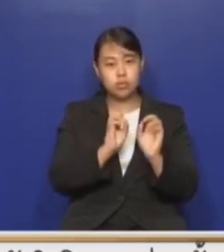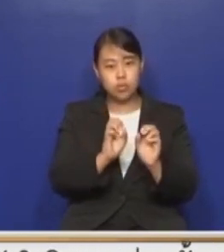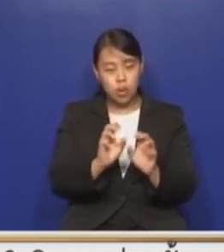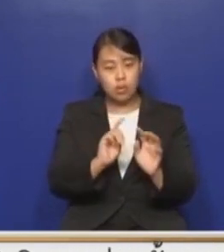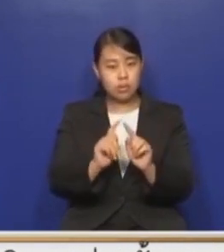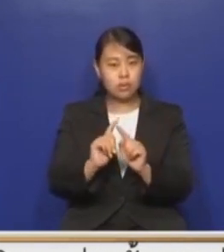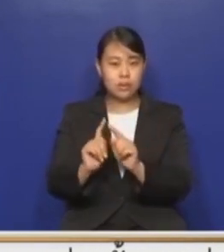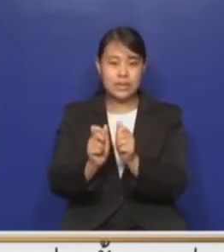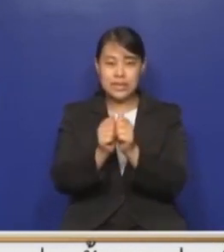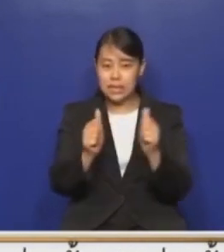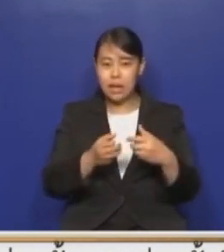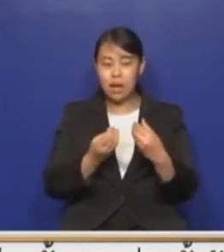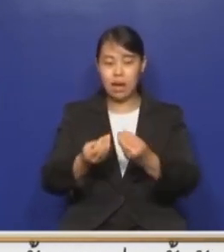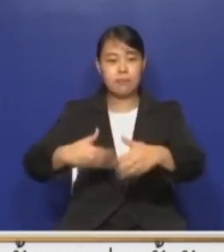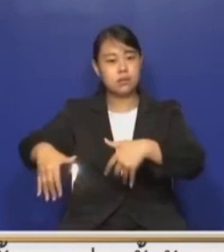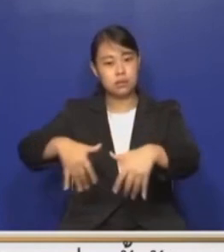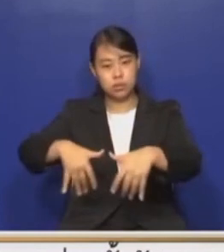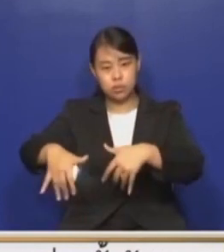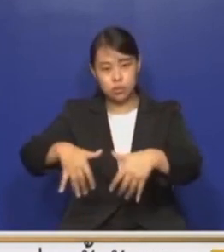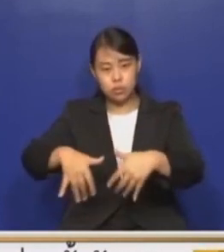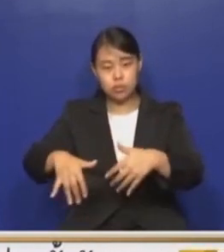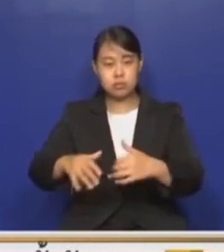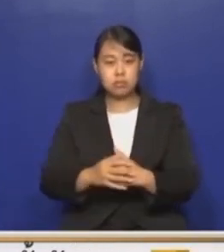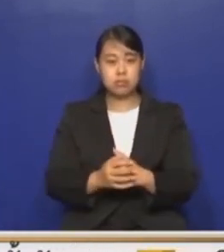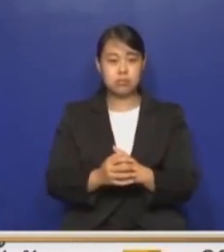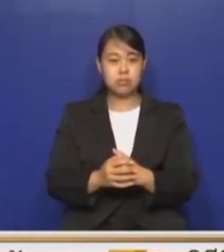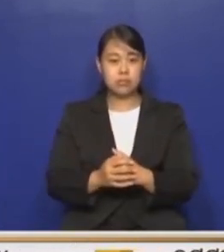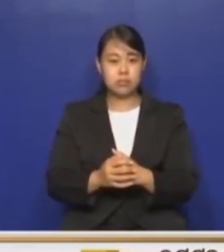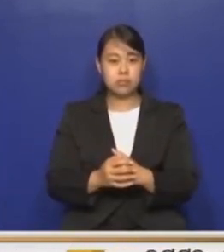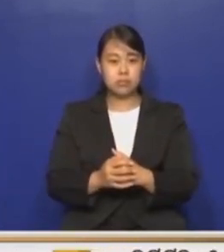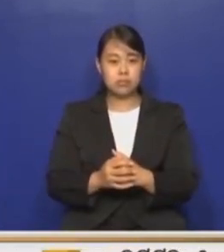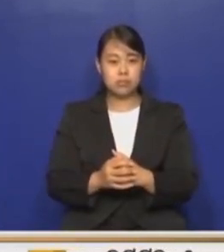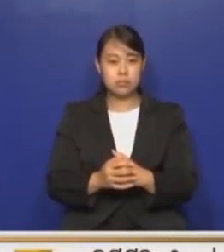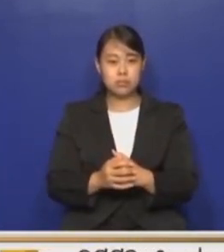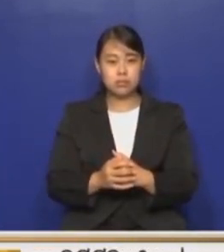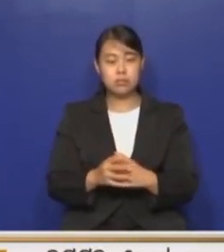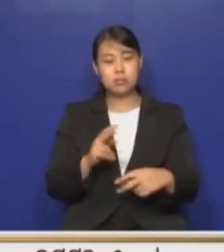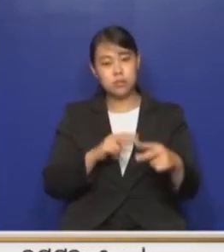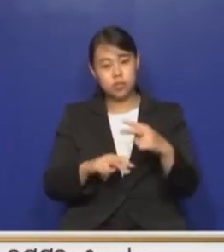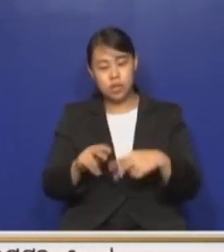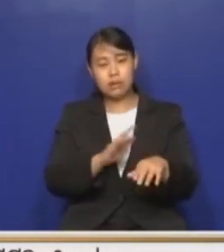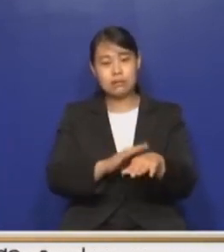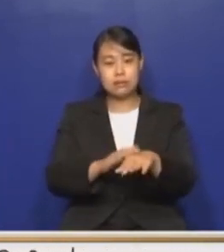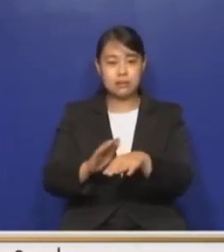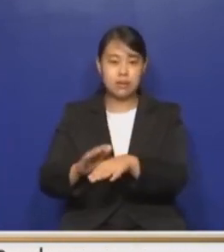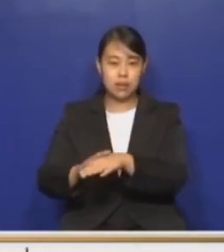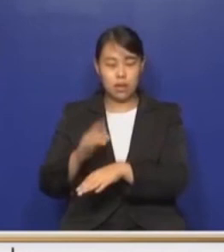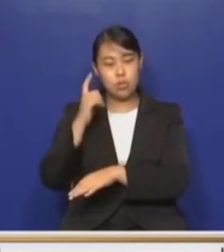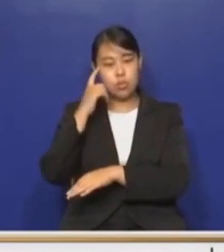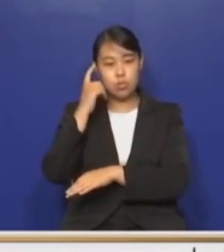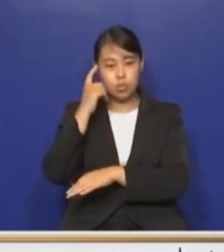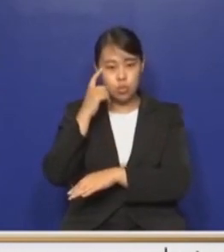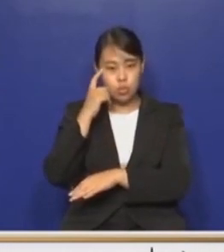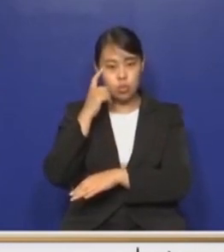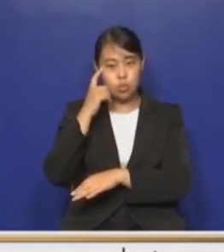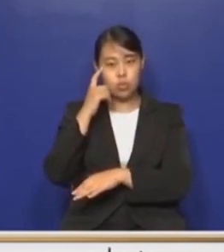มาสู่พี่น้ปชนมาสร้างคามอบอุ่นสรางความมีสติสร้างสินสร้